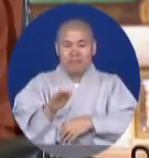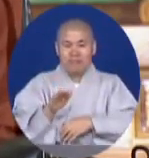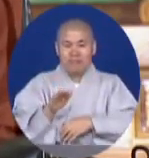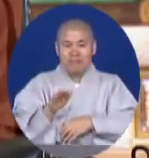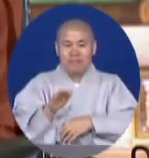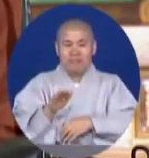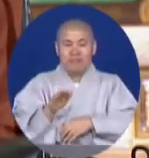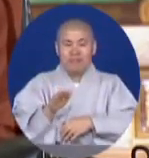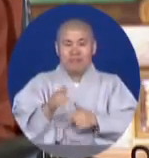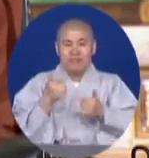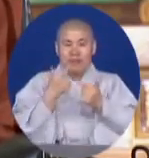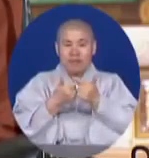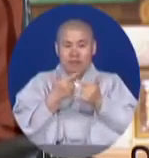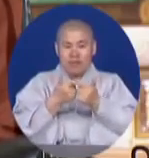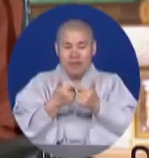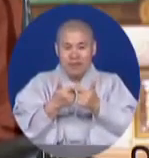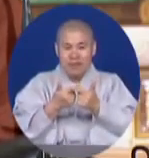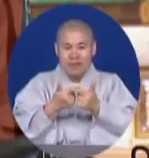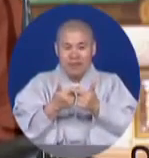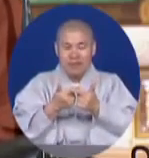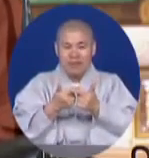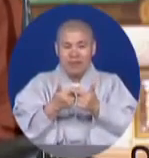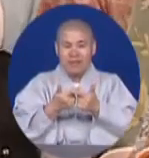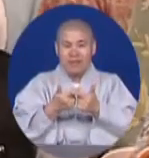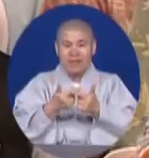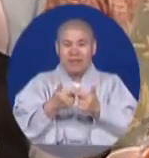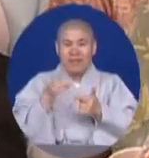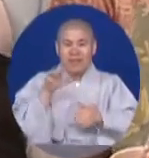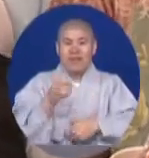그랬더니 부산이 서울하고 똑같아요.